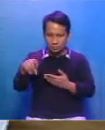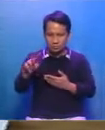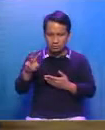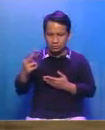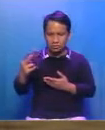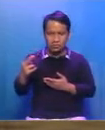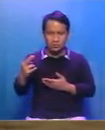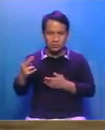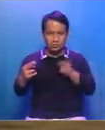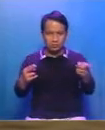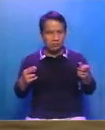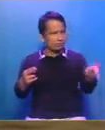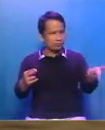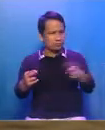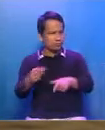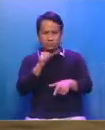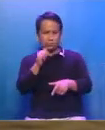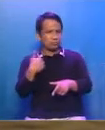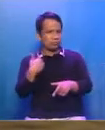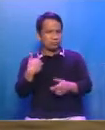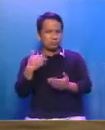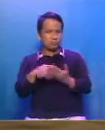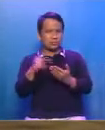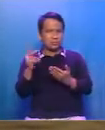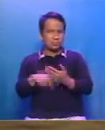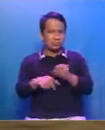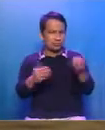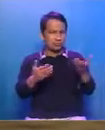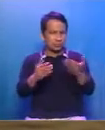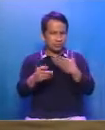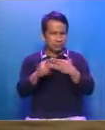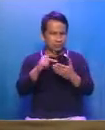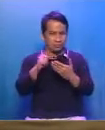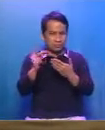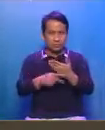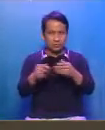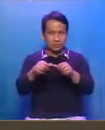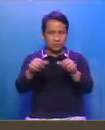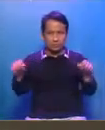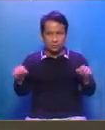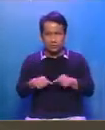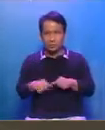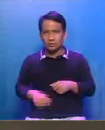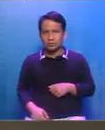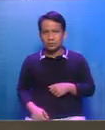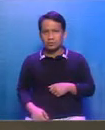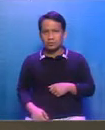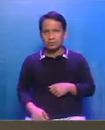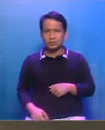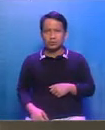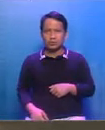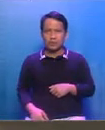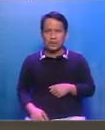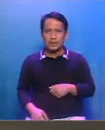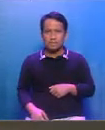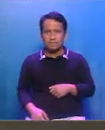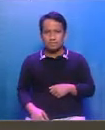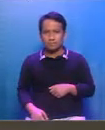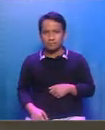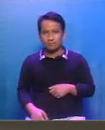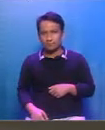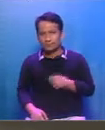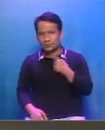public courts, hindi naman nila project yon. At wala naman silang project pa doon sa area na yon. Mag-file sila kasi ang